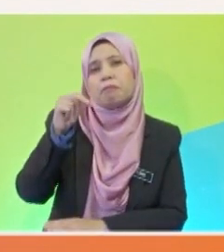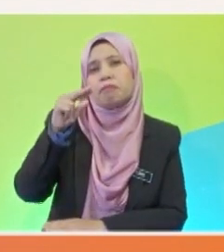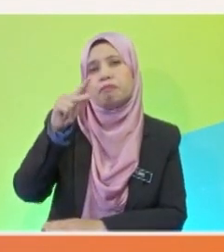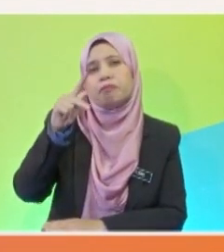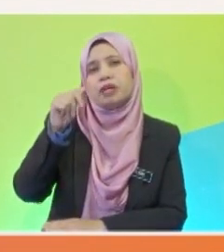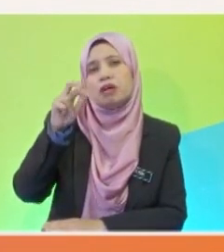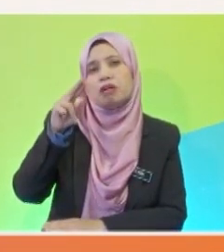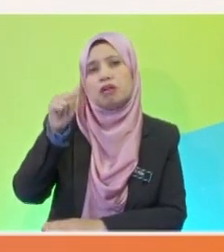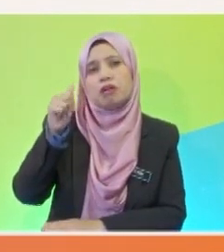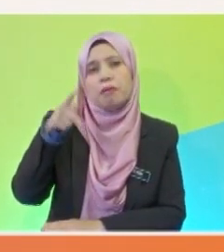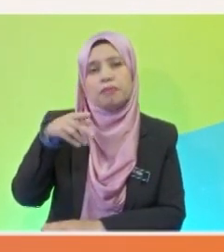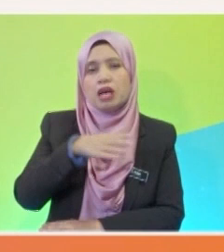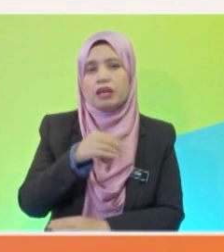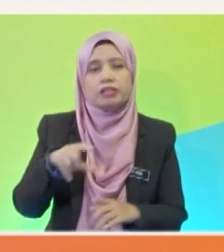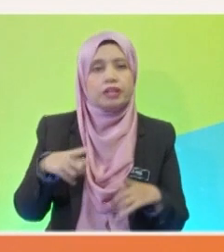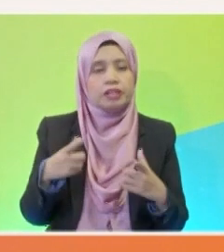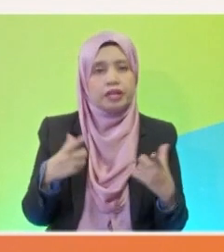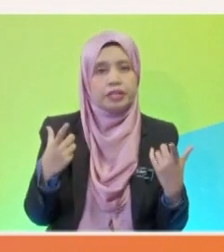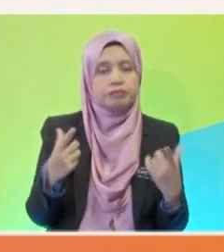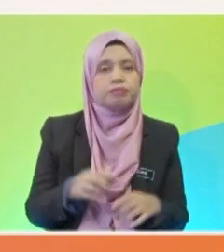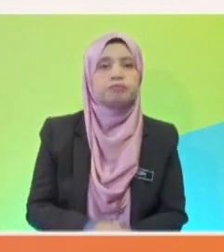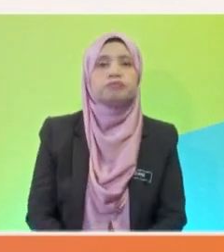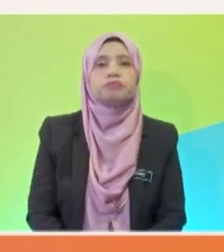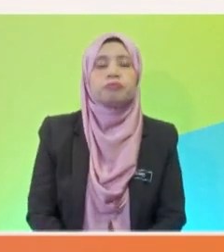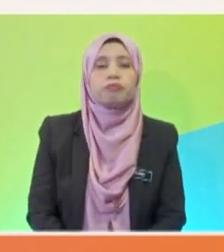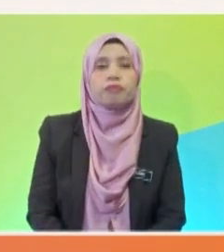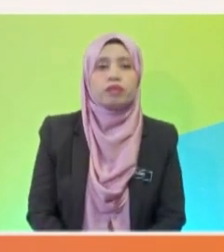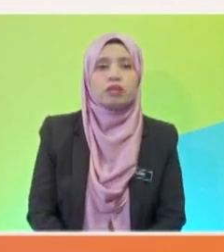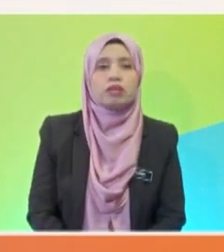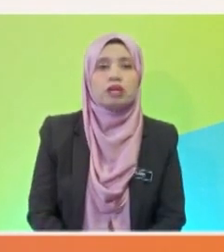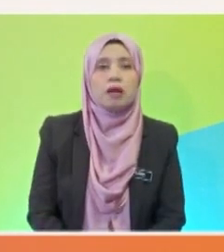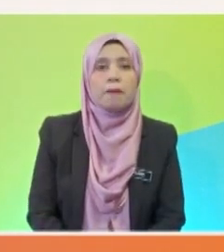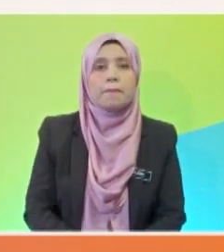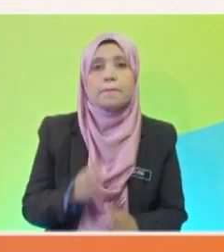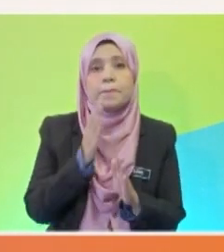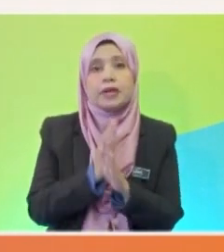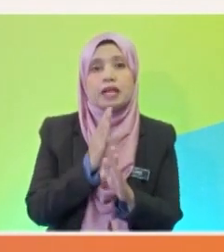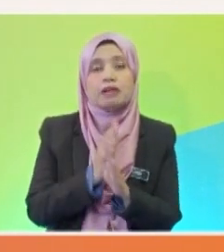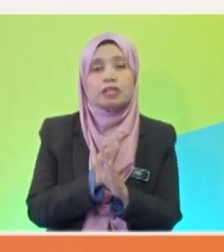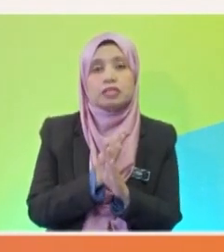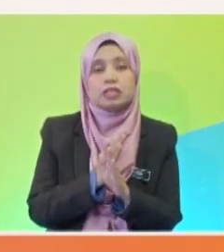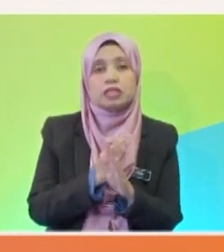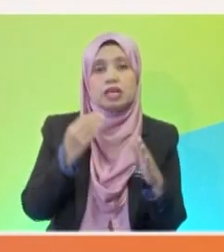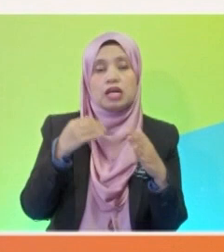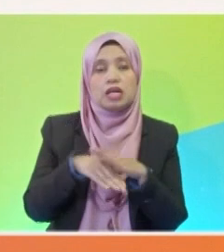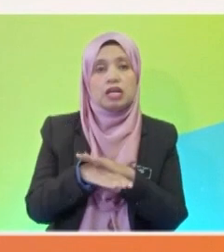terima. Kurangkan hutang lapuk itu. Boleh murid-murid semua? Okey, seterusnya adalah pelarasan peruntukan hutang ragu.